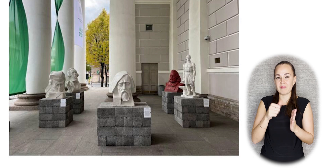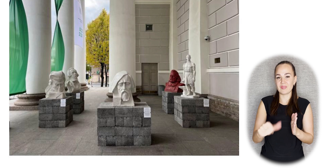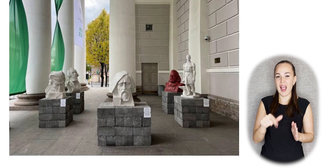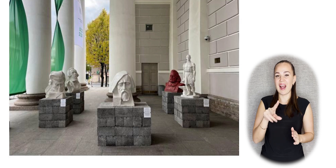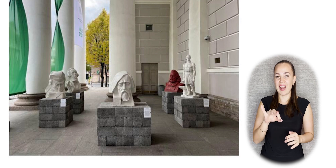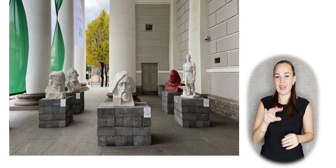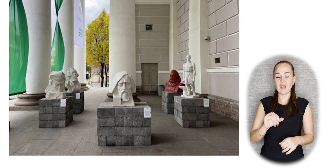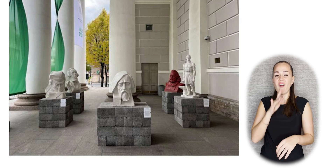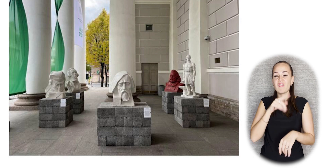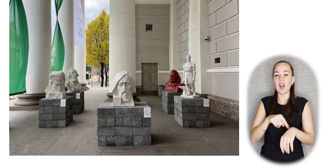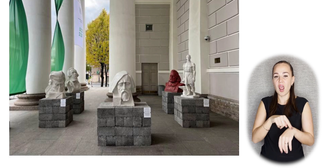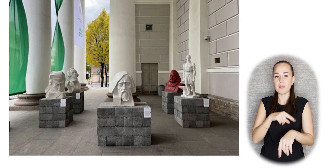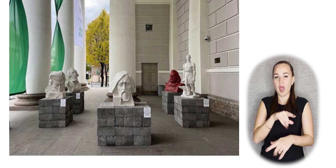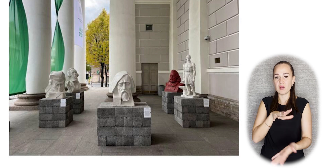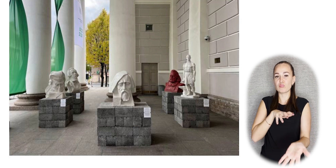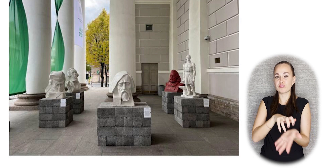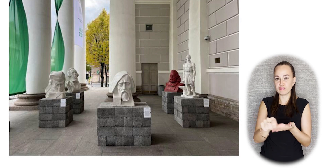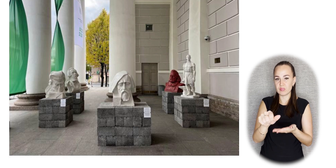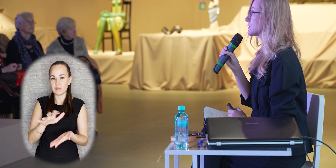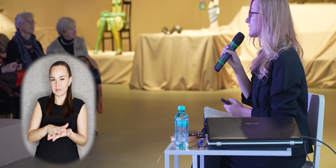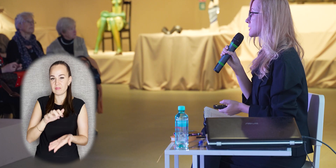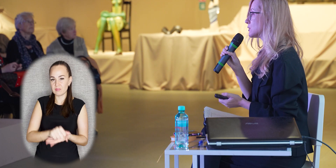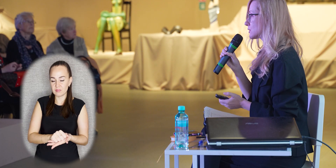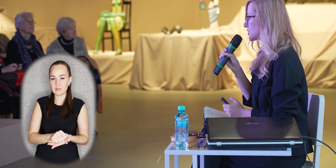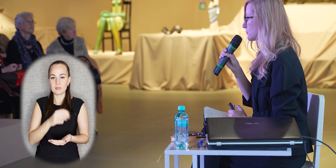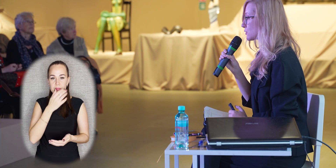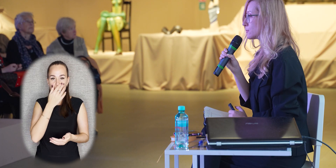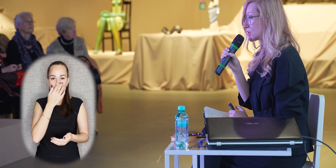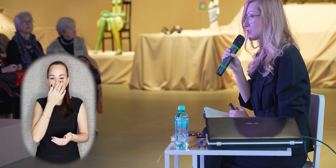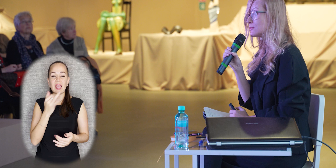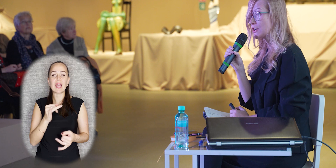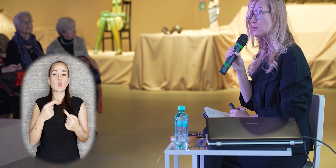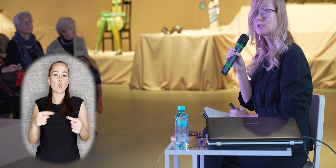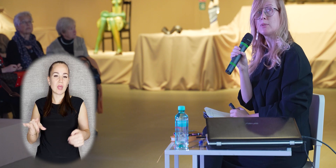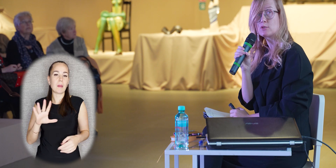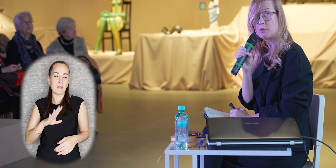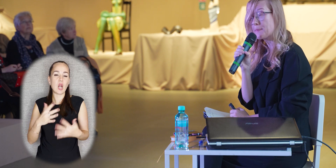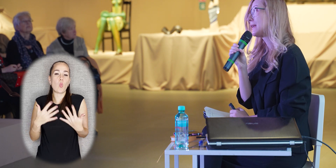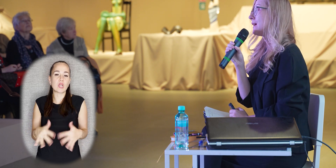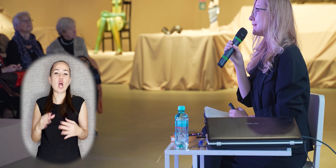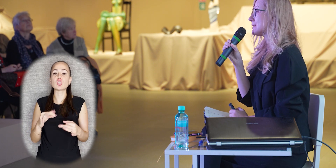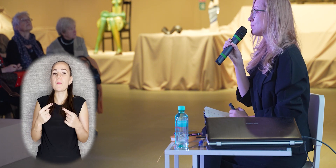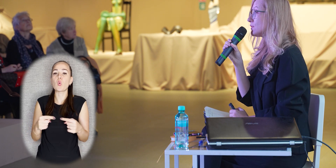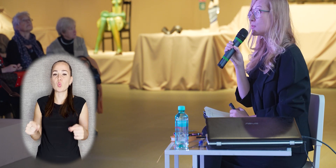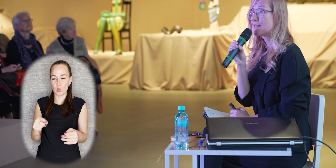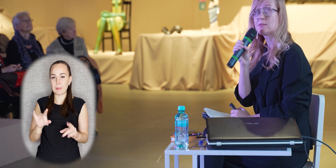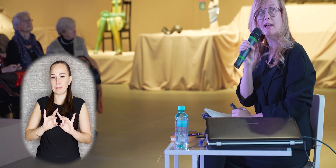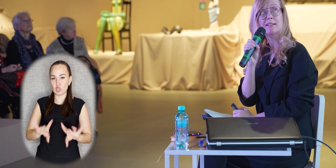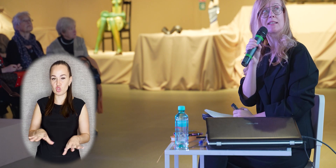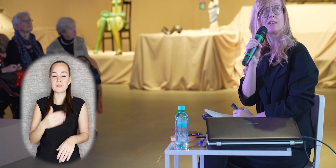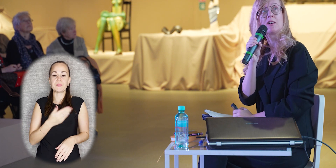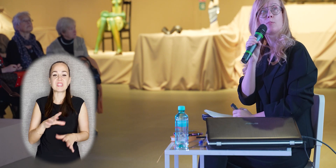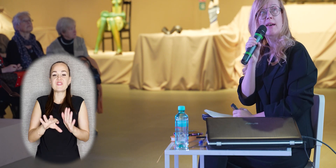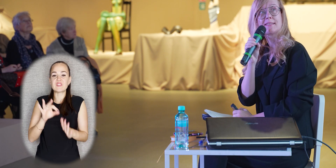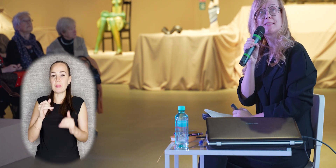разрушались, памятники были сняты. Некоторые были утрачены по другим причинам, расскажу об этом подробнее. Мы выбрали для